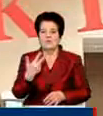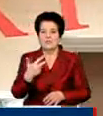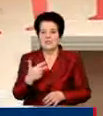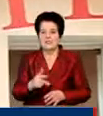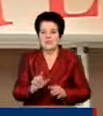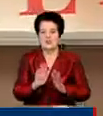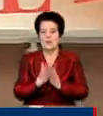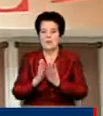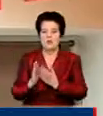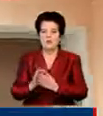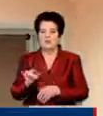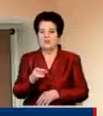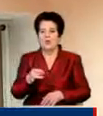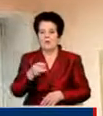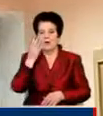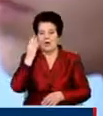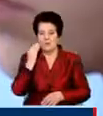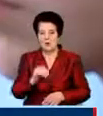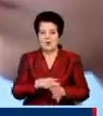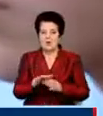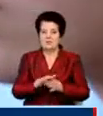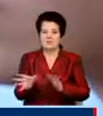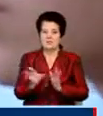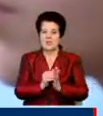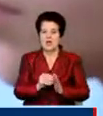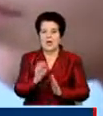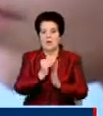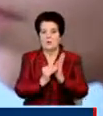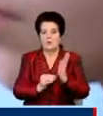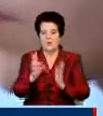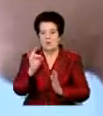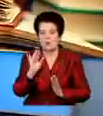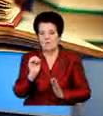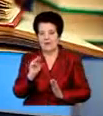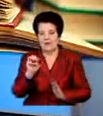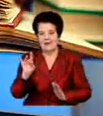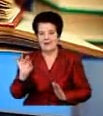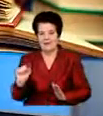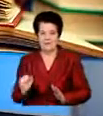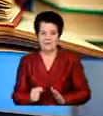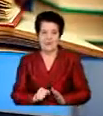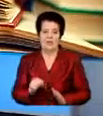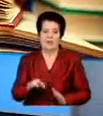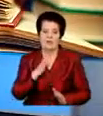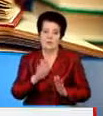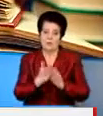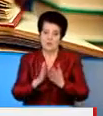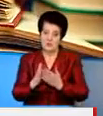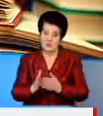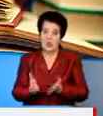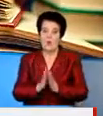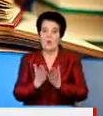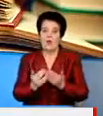de biblioteci din Republica Moldova și a fost realizat împreună cu programul Novateca. Și-au îmbogățit bibliotecile